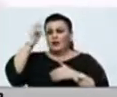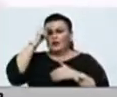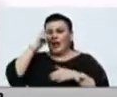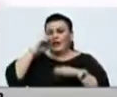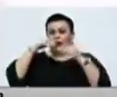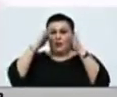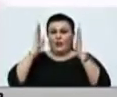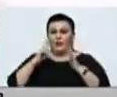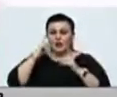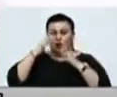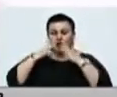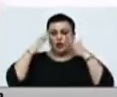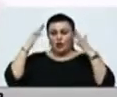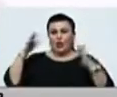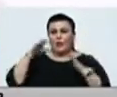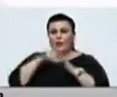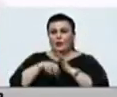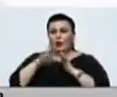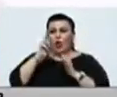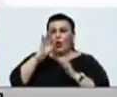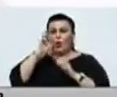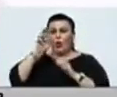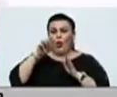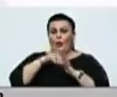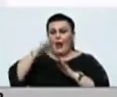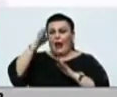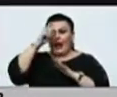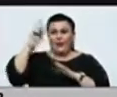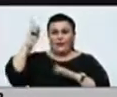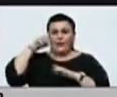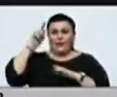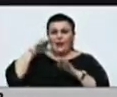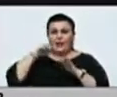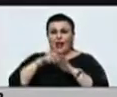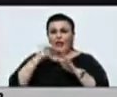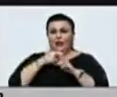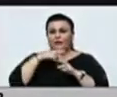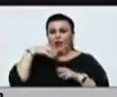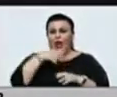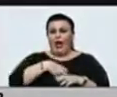əlaqələrin genişləndirilməsi KOB sahəsində elmi biliklərin tədqiqi baxımından əhəmiyyətli olacaq.